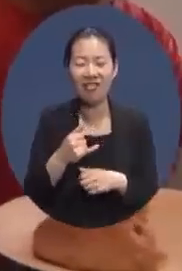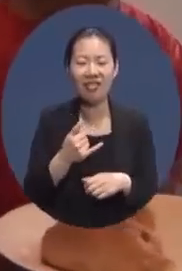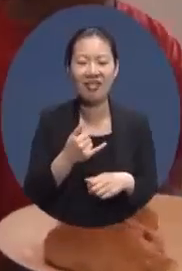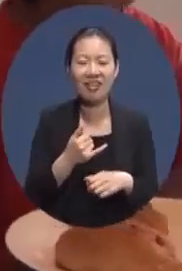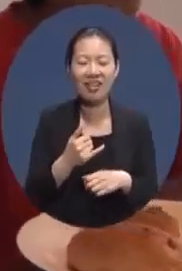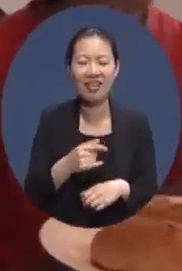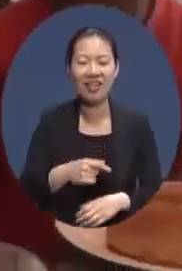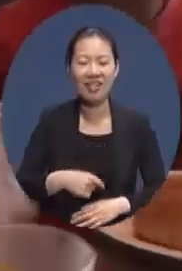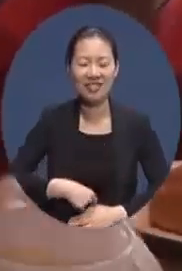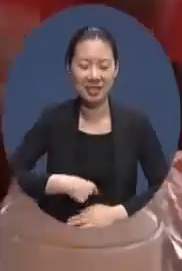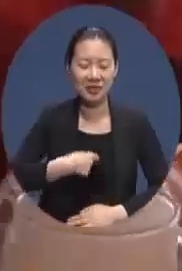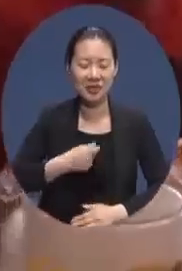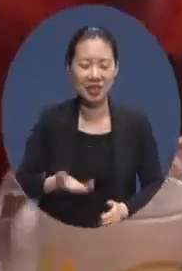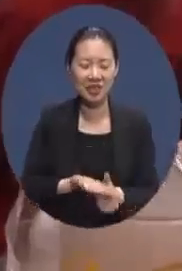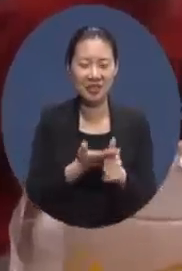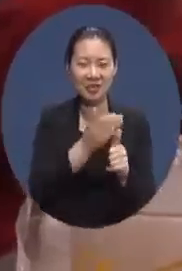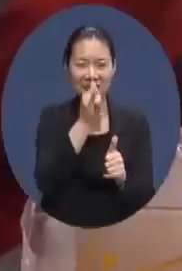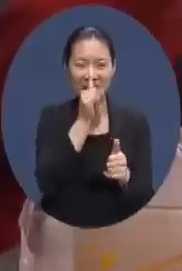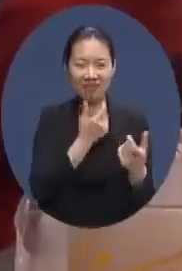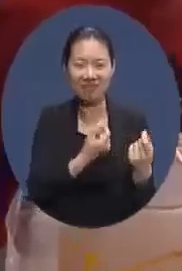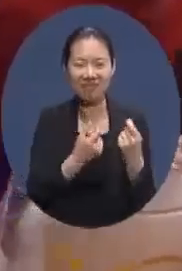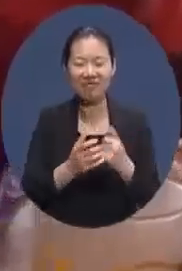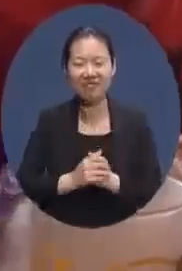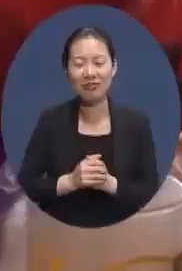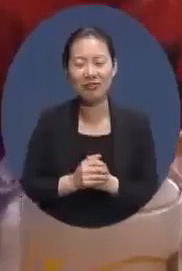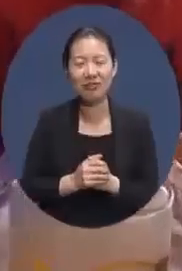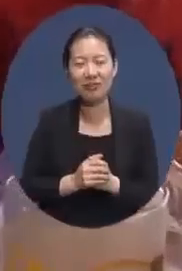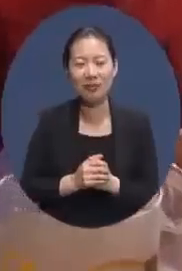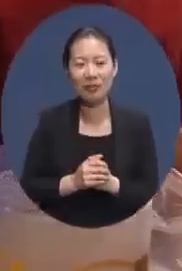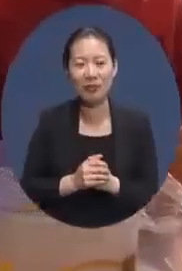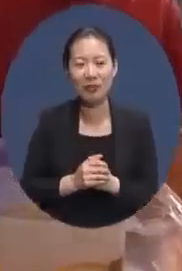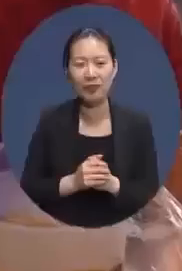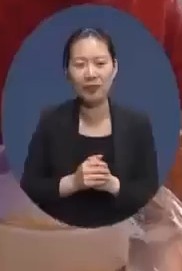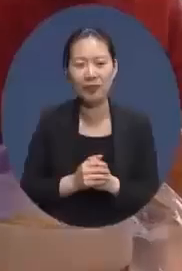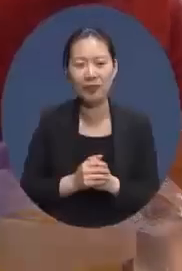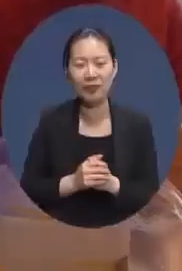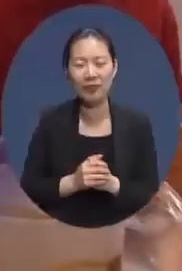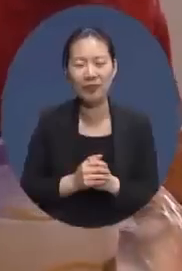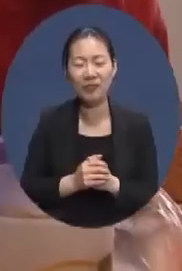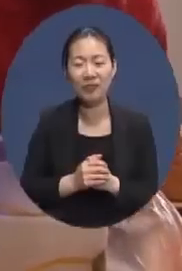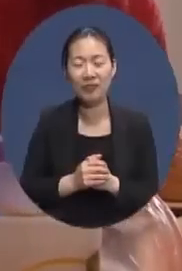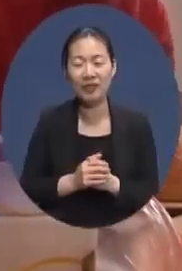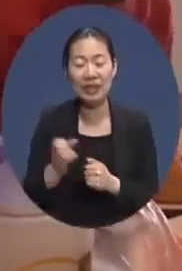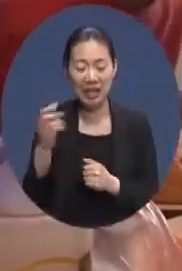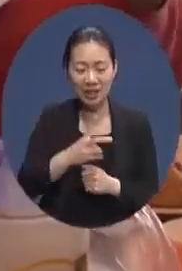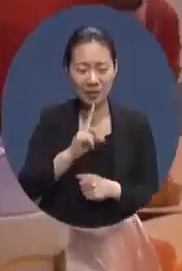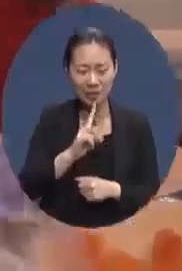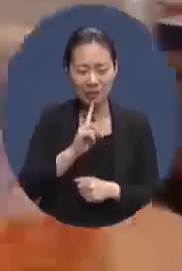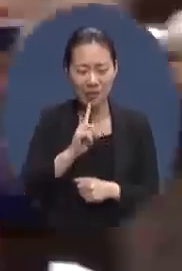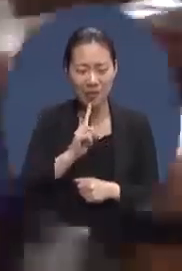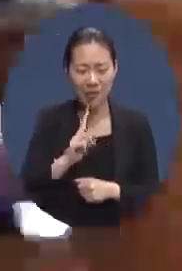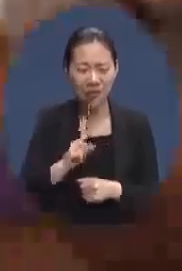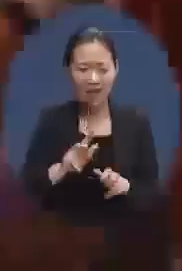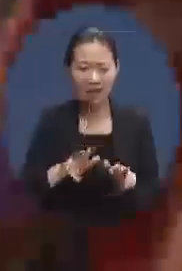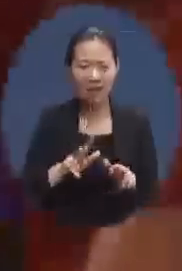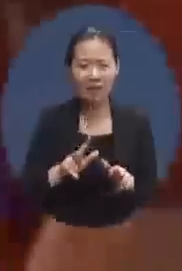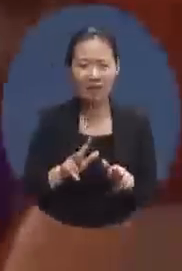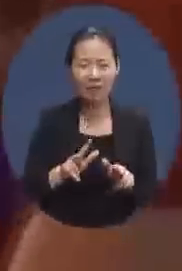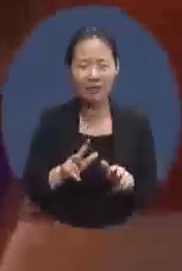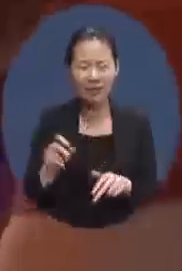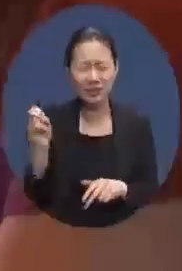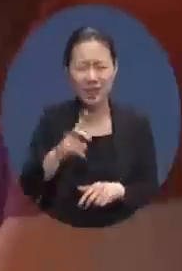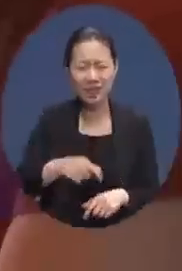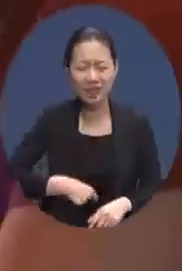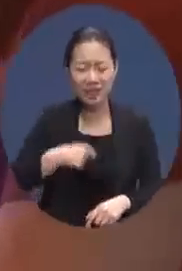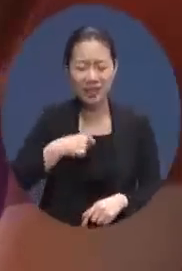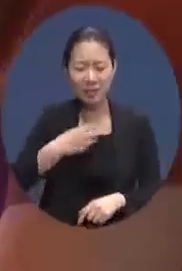네, 정직하게 키우셨어요, 딸을. 이 부분은 편집이다. 다시 얘기해, 다시. 진실을 얘기해.